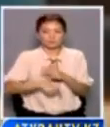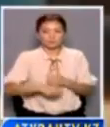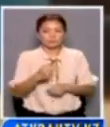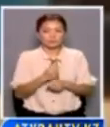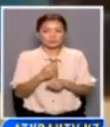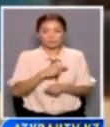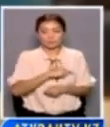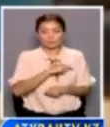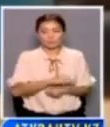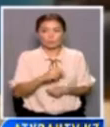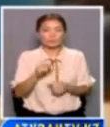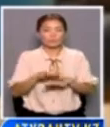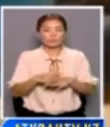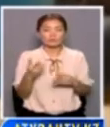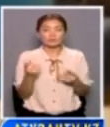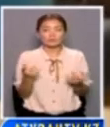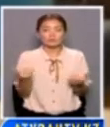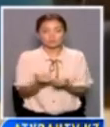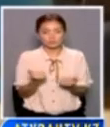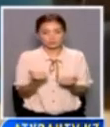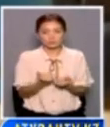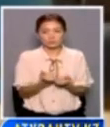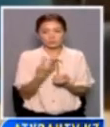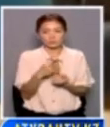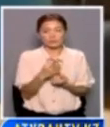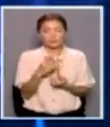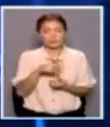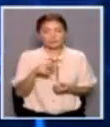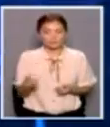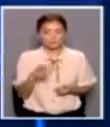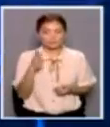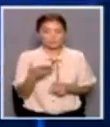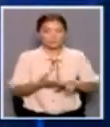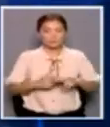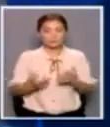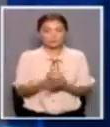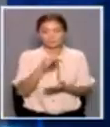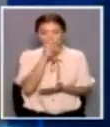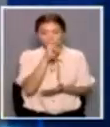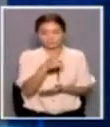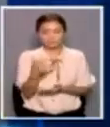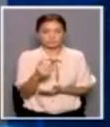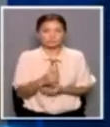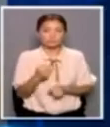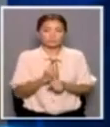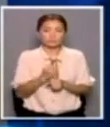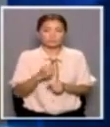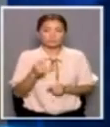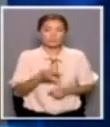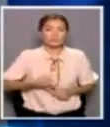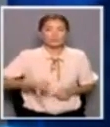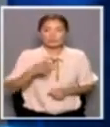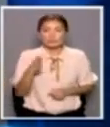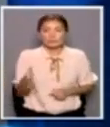часть налоговых поступлений в бюджет и формирует около четверти ВВП. Объем добычи нефти и газового конденсата в